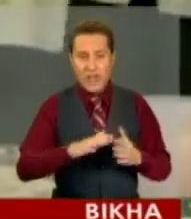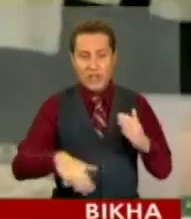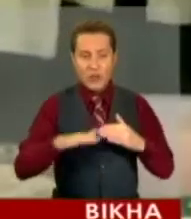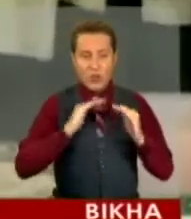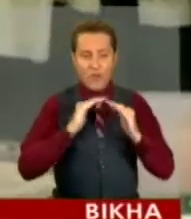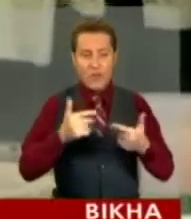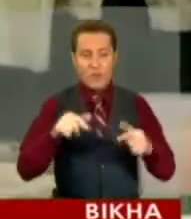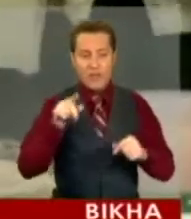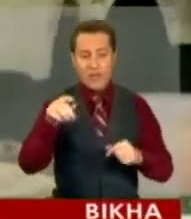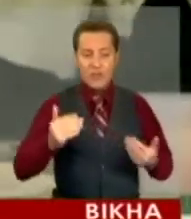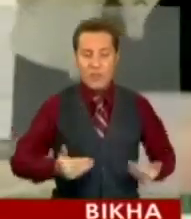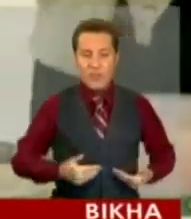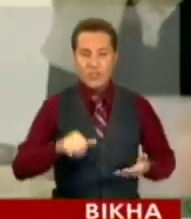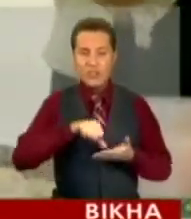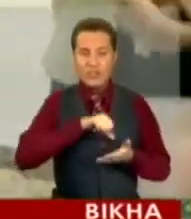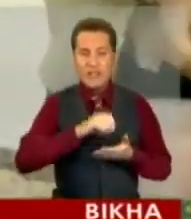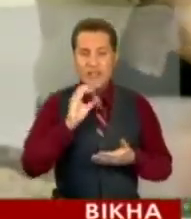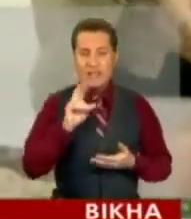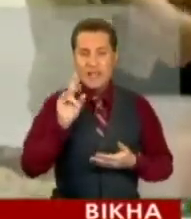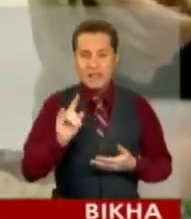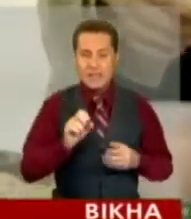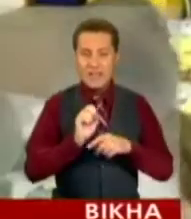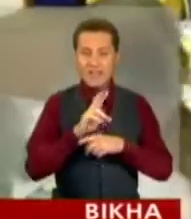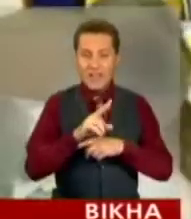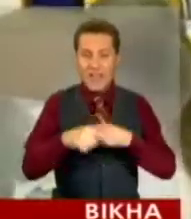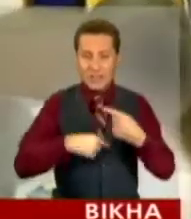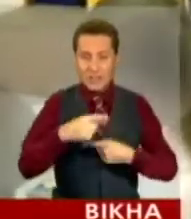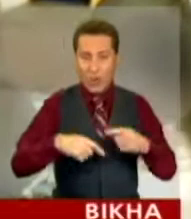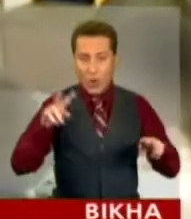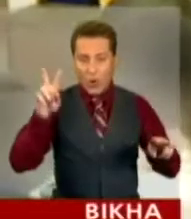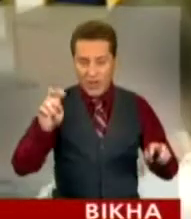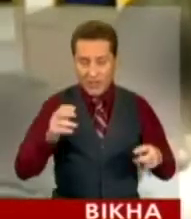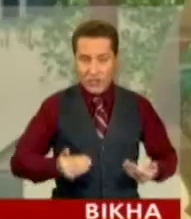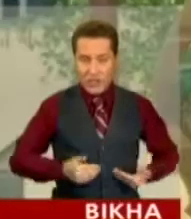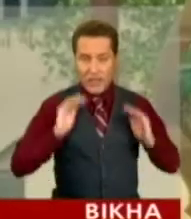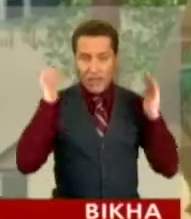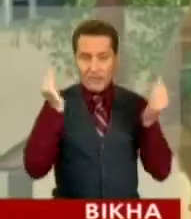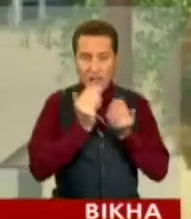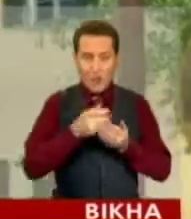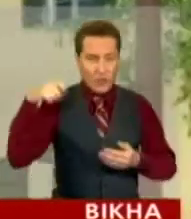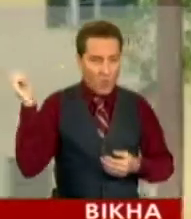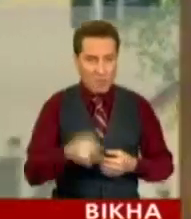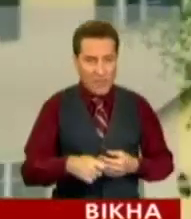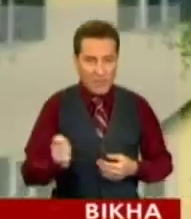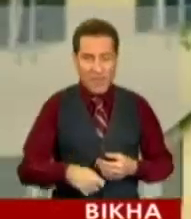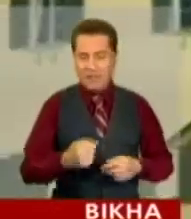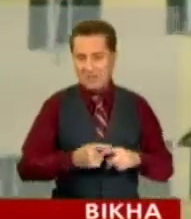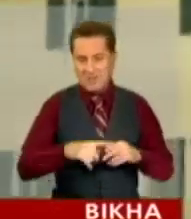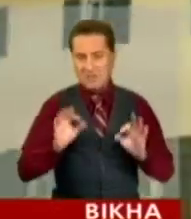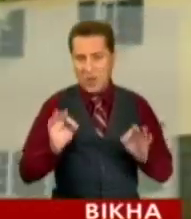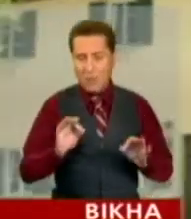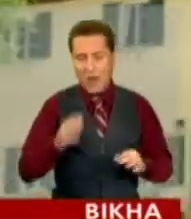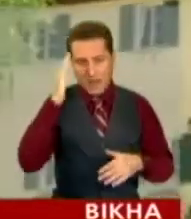вони мешкали. Члени секти 12 колін жили ізольовано. Биття різками дорослі мали за цілком прийнятний